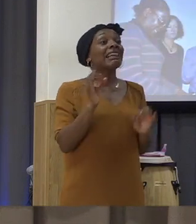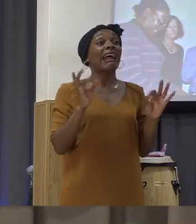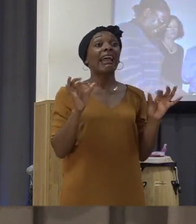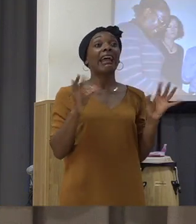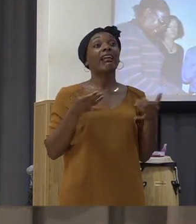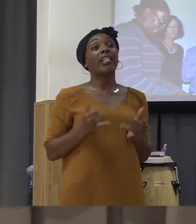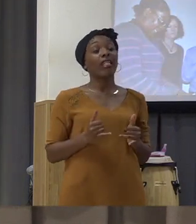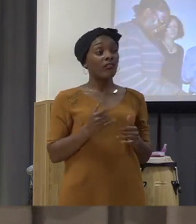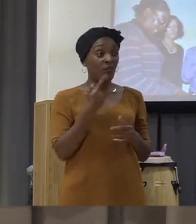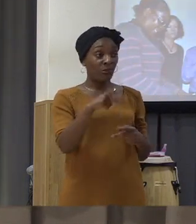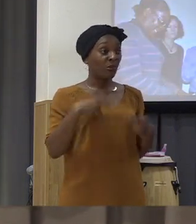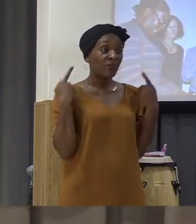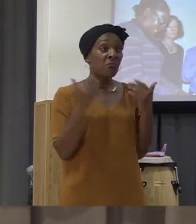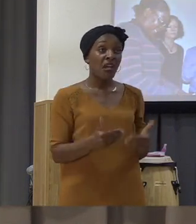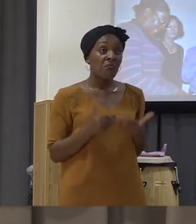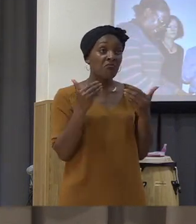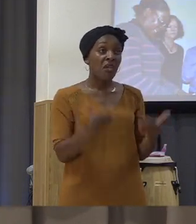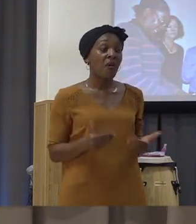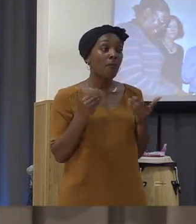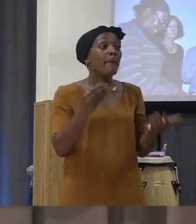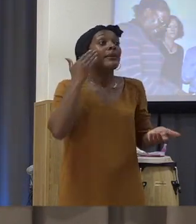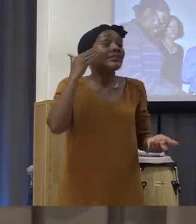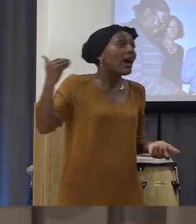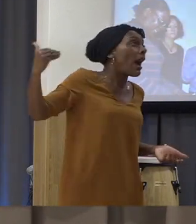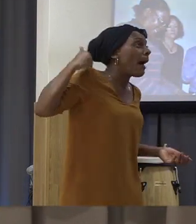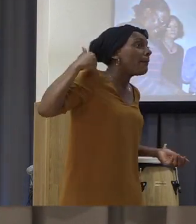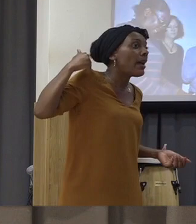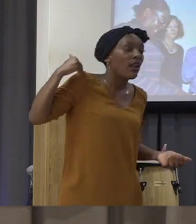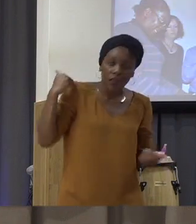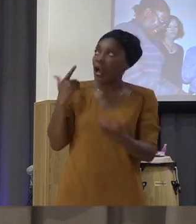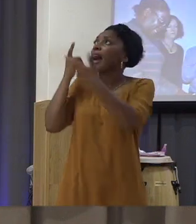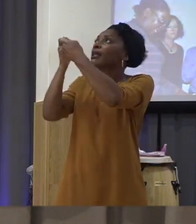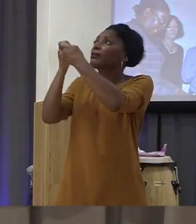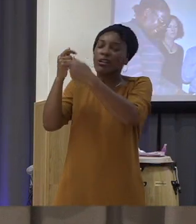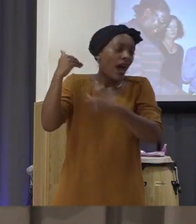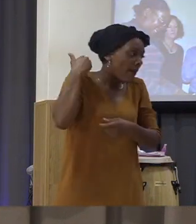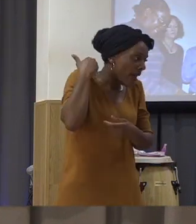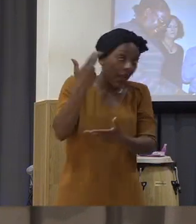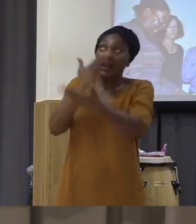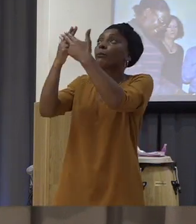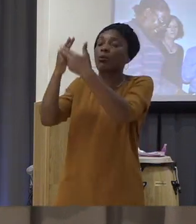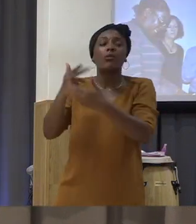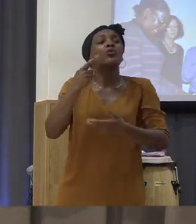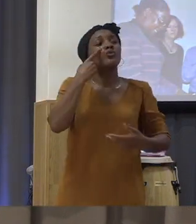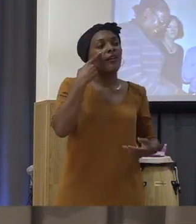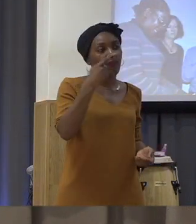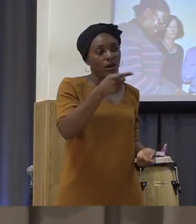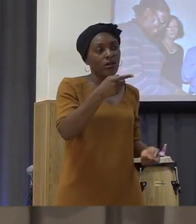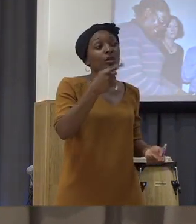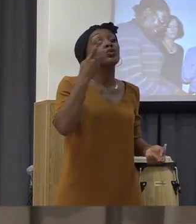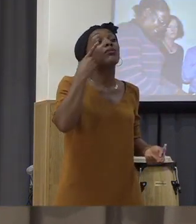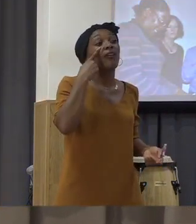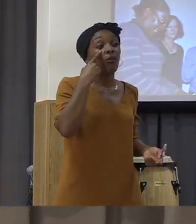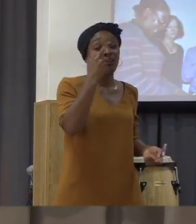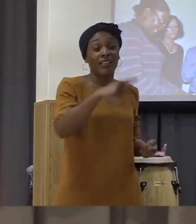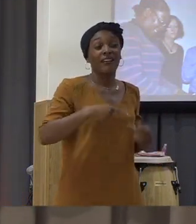rien dans votre vie. Si vous répondez favorablement aux besoins qui sont exprimés, vous allez voir Dieu agir dans